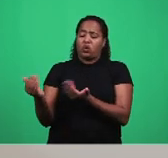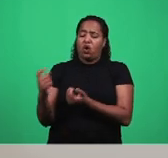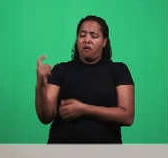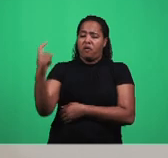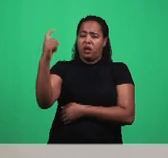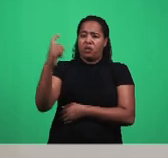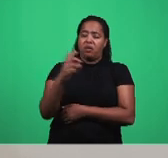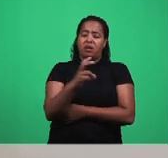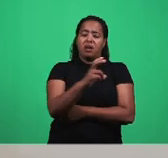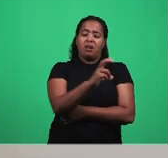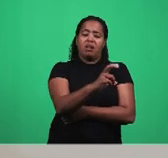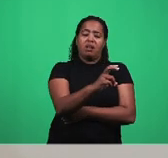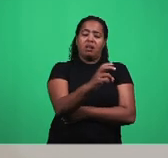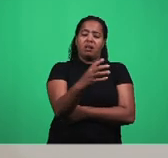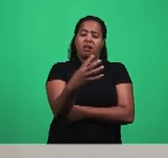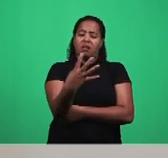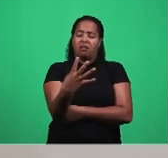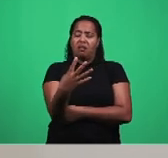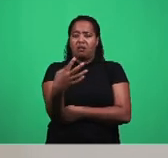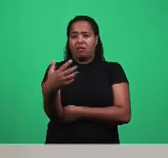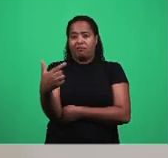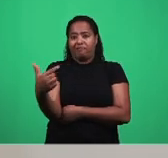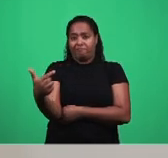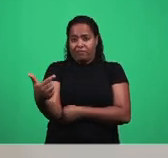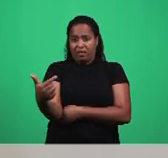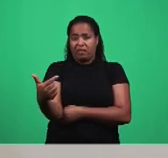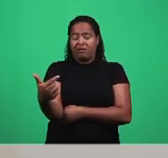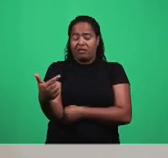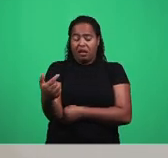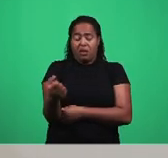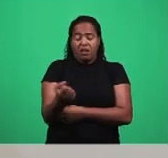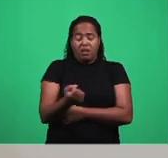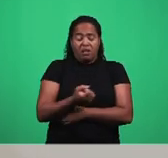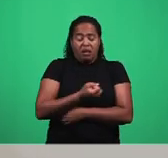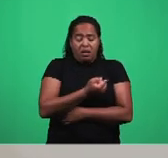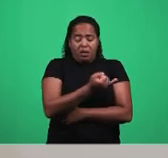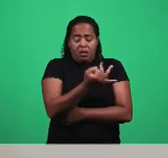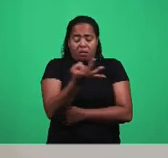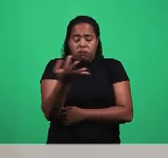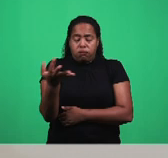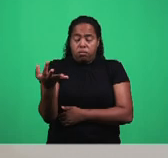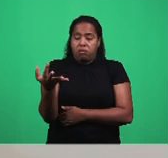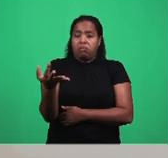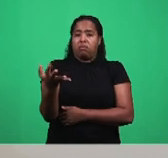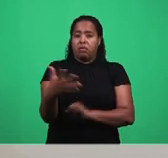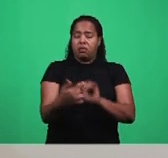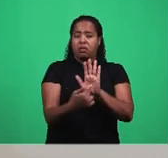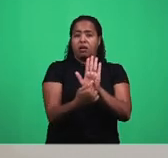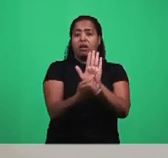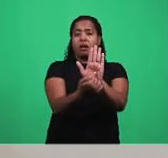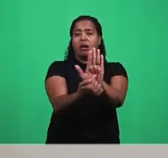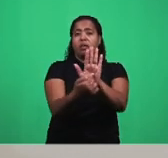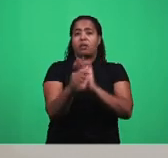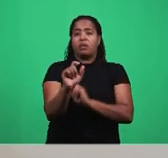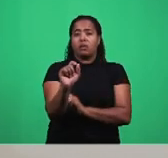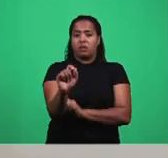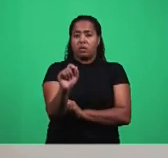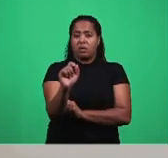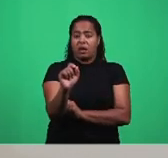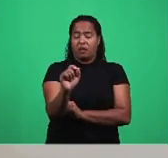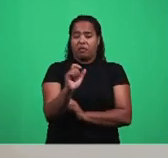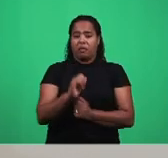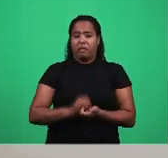adultes, 542. Quand nous donnons ces chiffres, nous sommes en train de montrer que la maladie